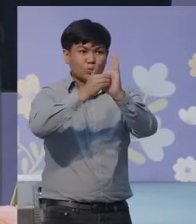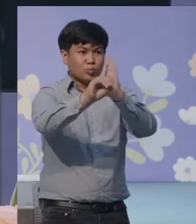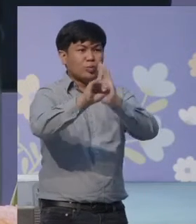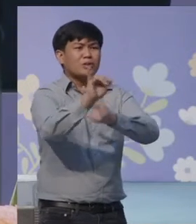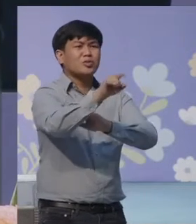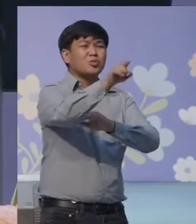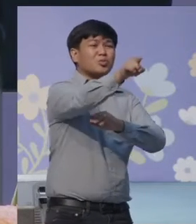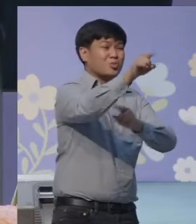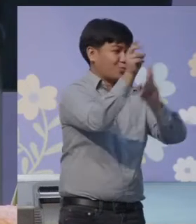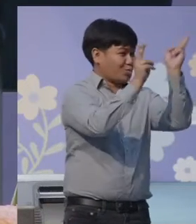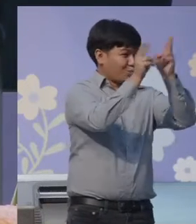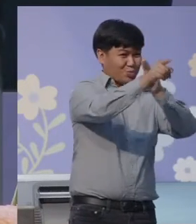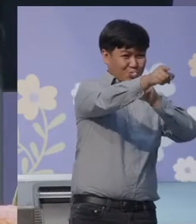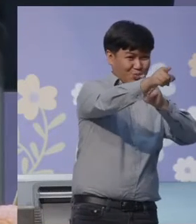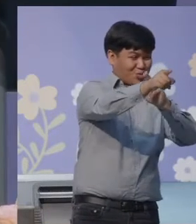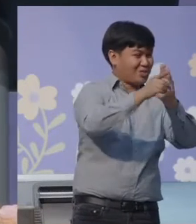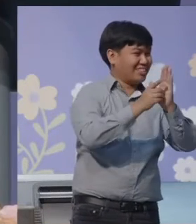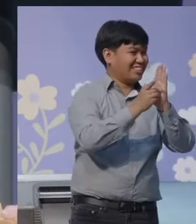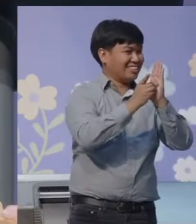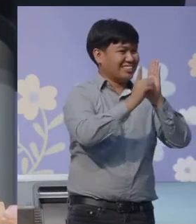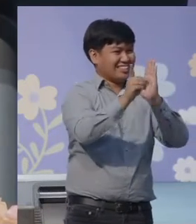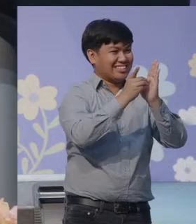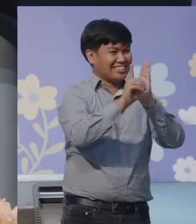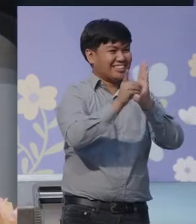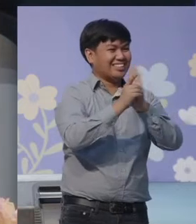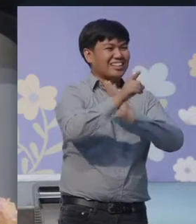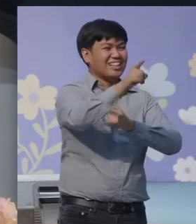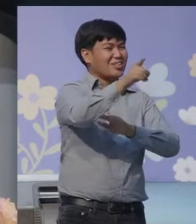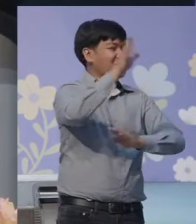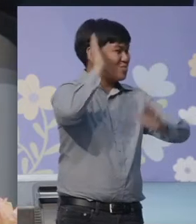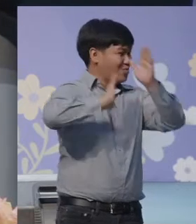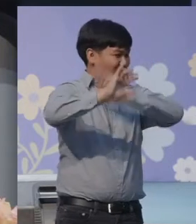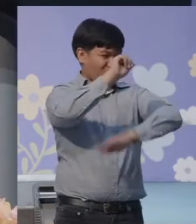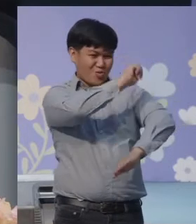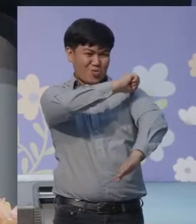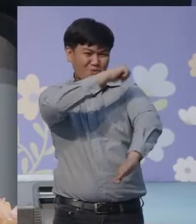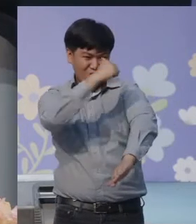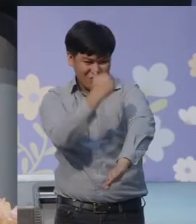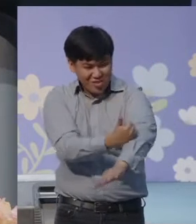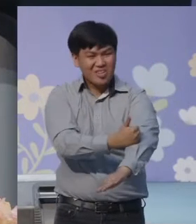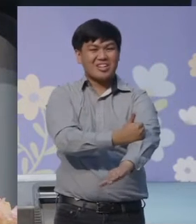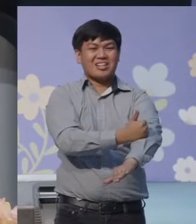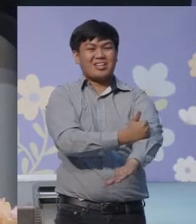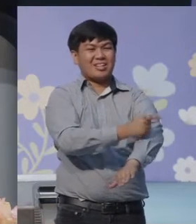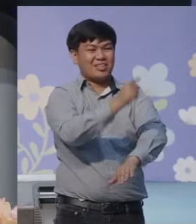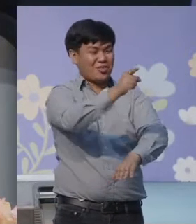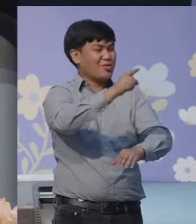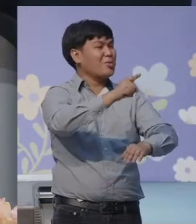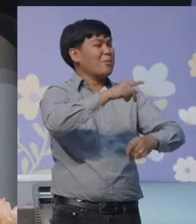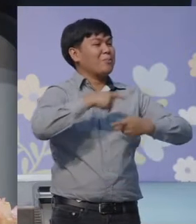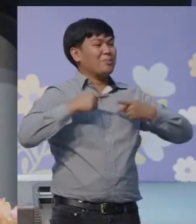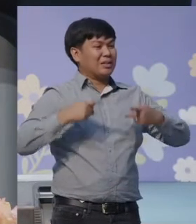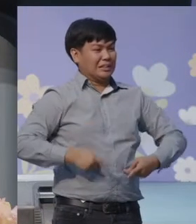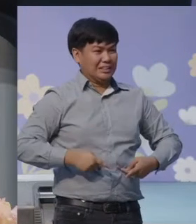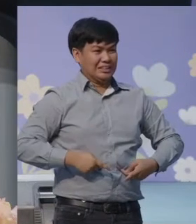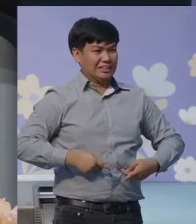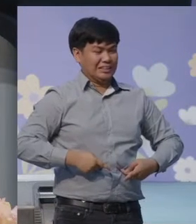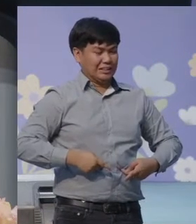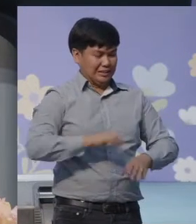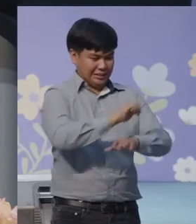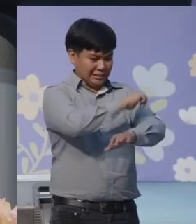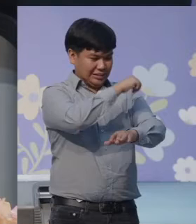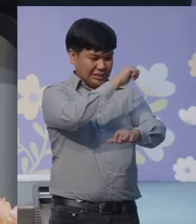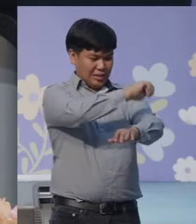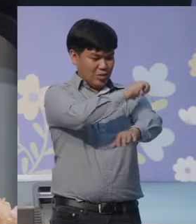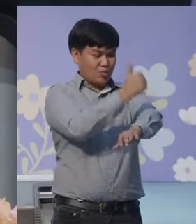ang sinasabi na, yung seat of authority, no? Yan ang upuan ng saserdote. Okay? At